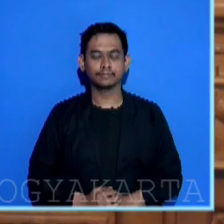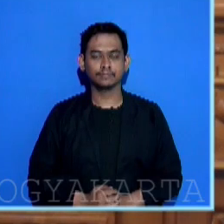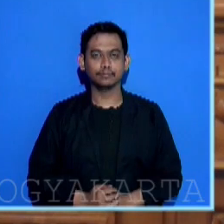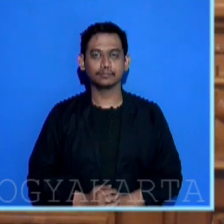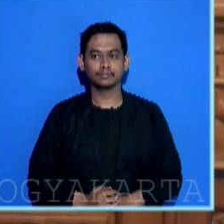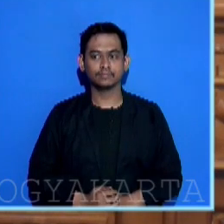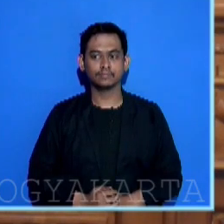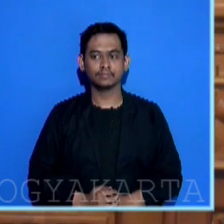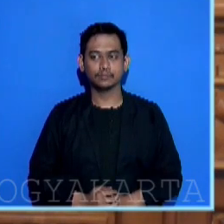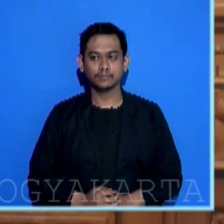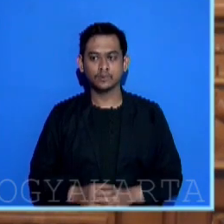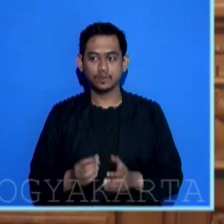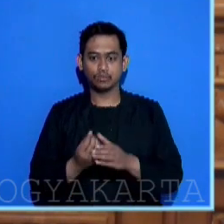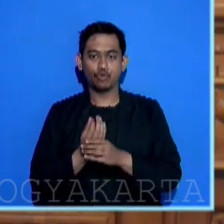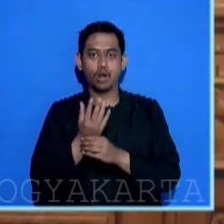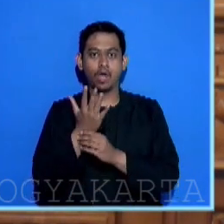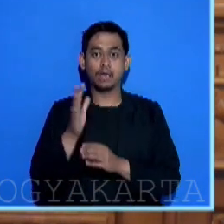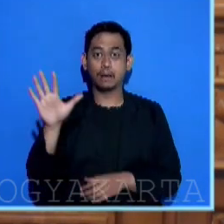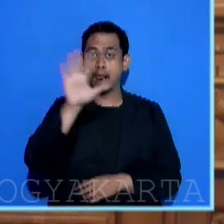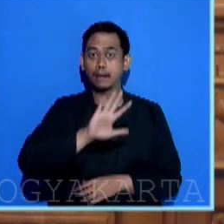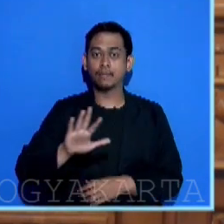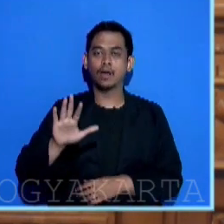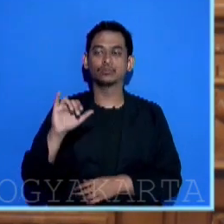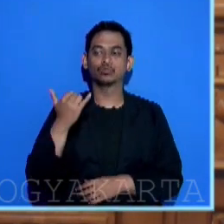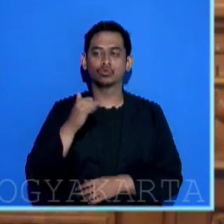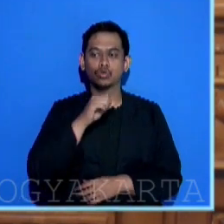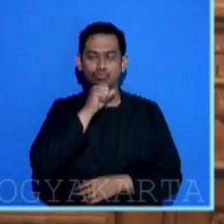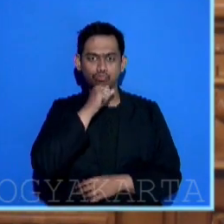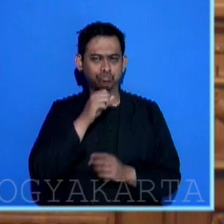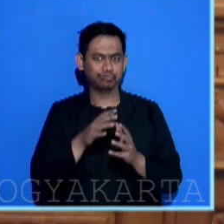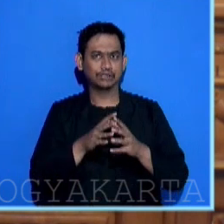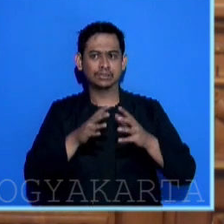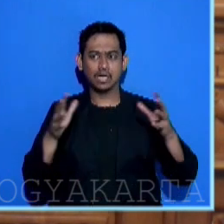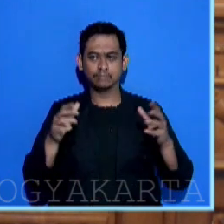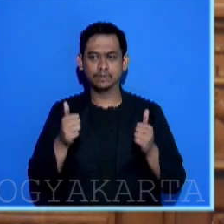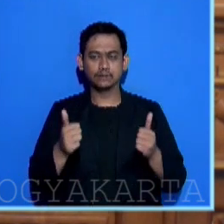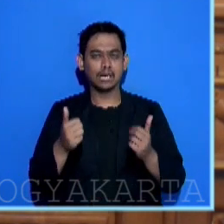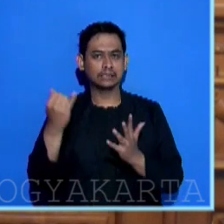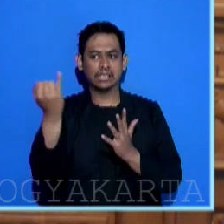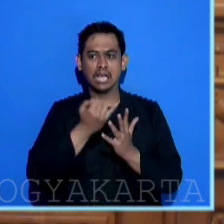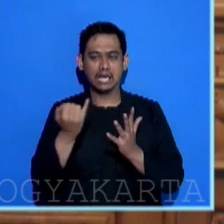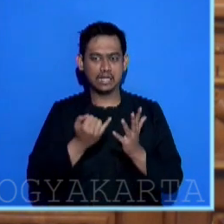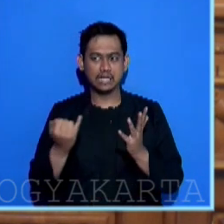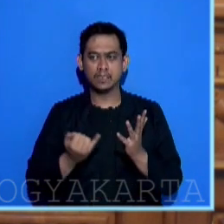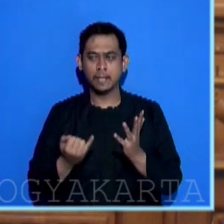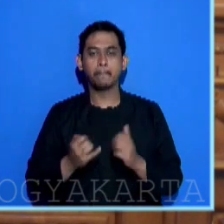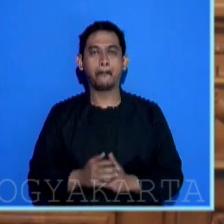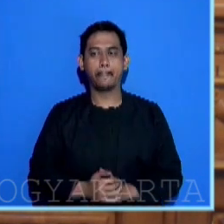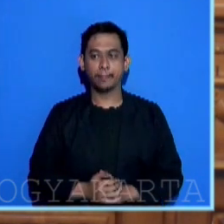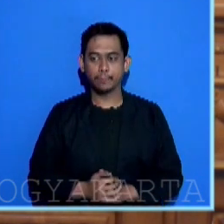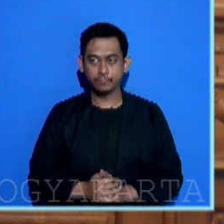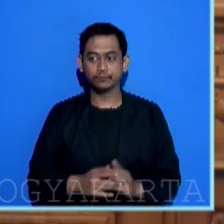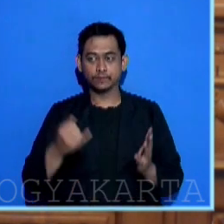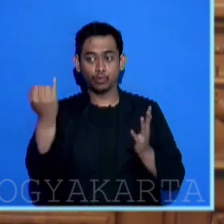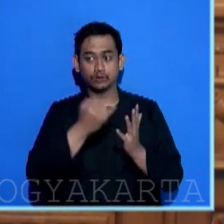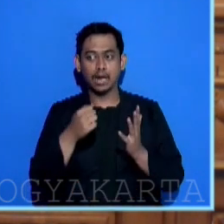sumber daya alam ngajakarta kanyata mangaribani tumrap asiling karya seni sinaosa seni wau kariptos saking pirantos